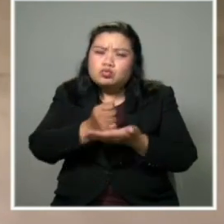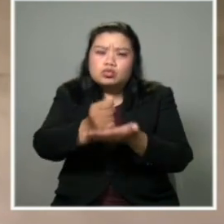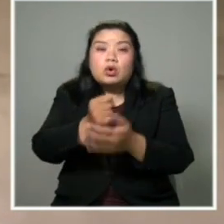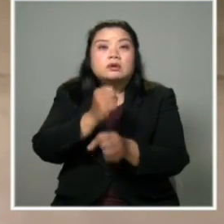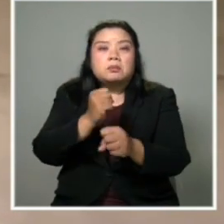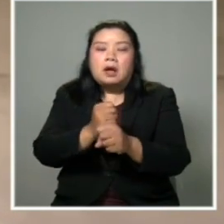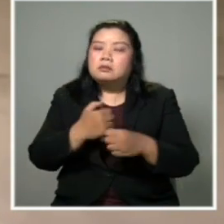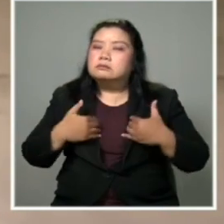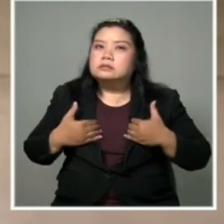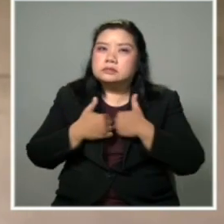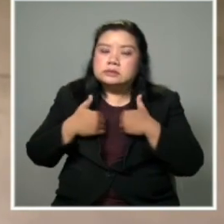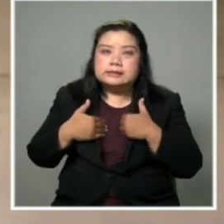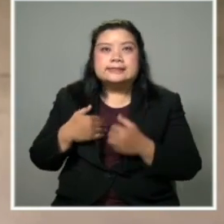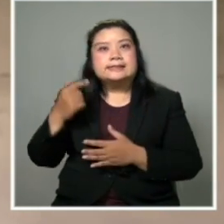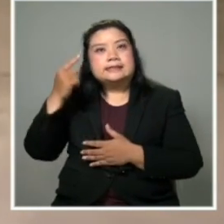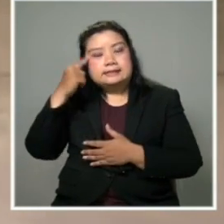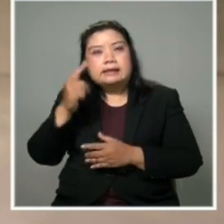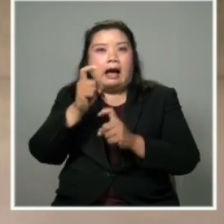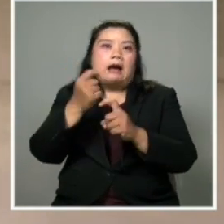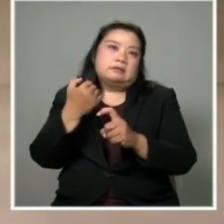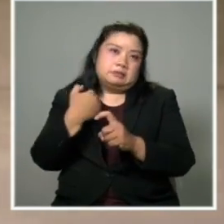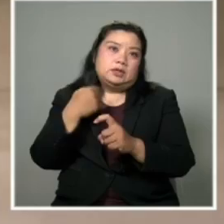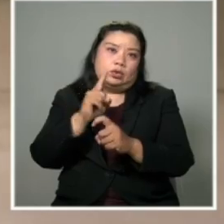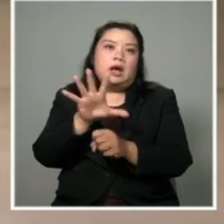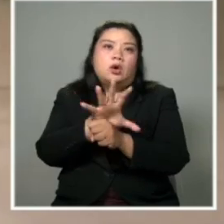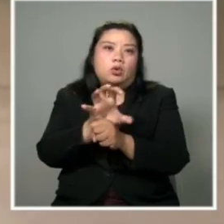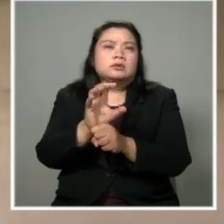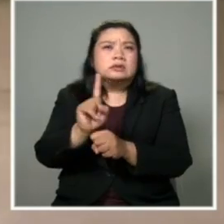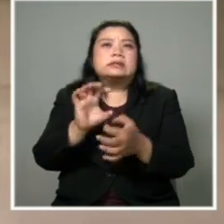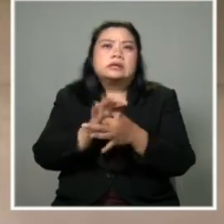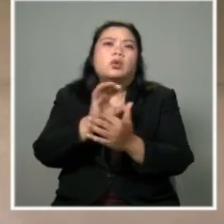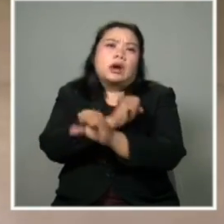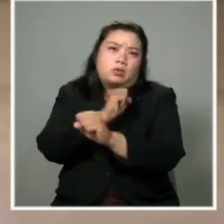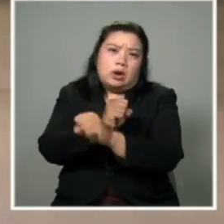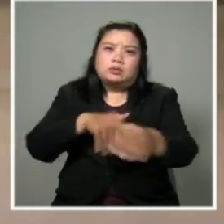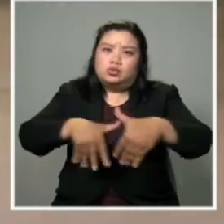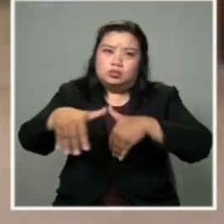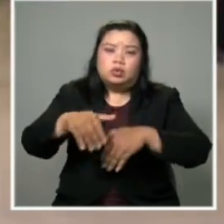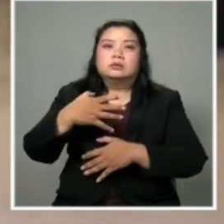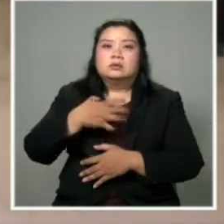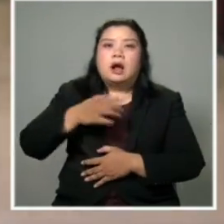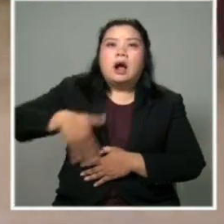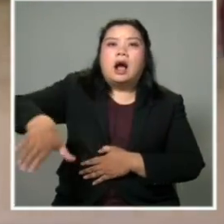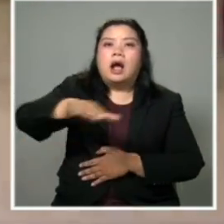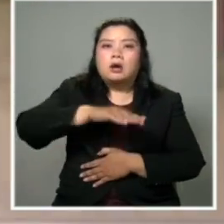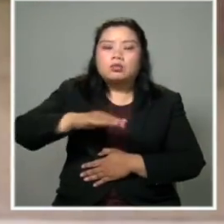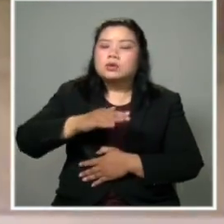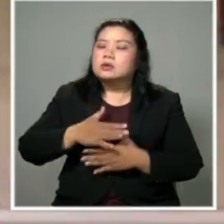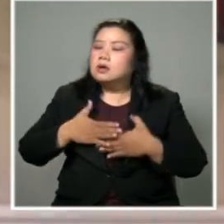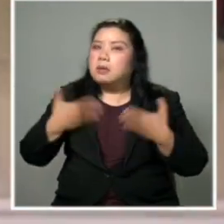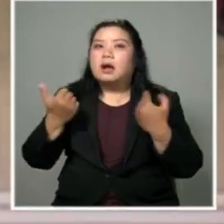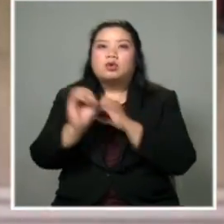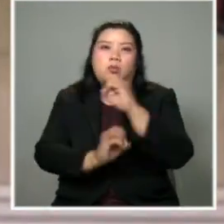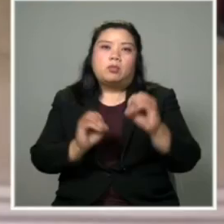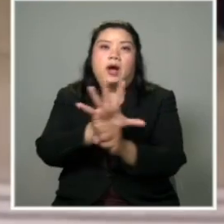าทำงานหนักและเสี่ยงเพื่อปกป้องพวกเราจากวิกฤตโควิด -19 ขอให้พวกท่านและเราทุกคนปลอดภัยจากไวรัสร้าย